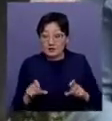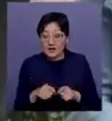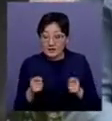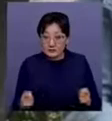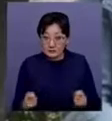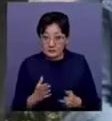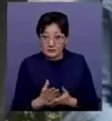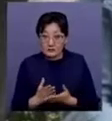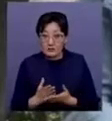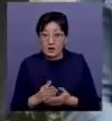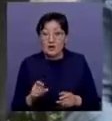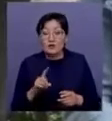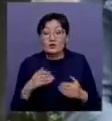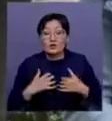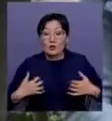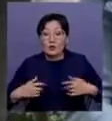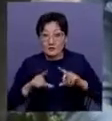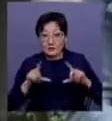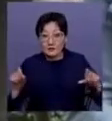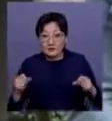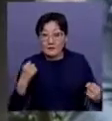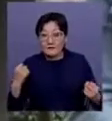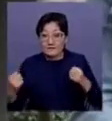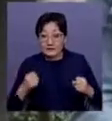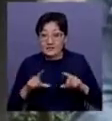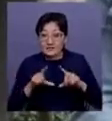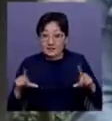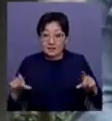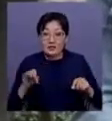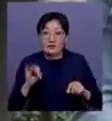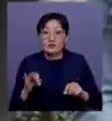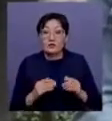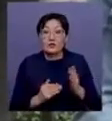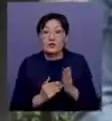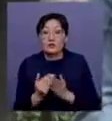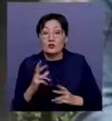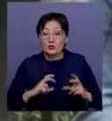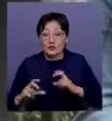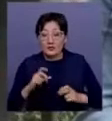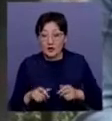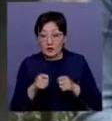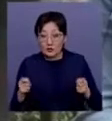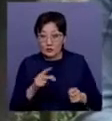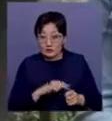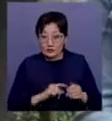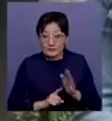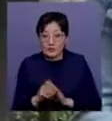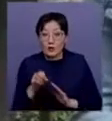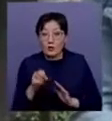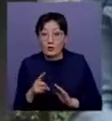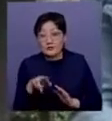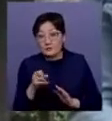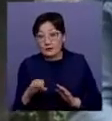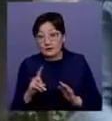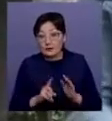ашылды. Зообақтар, фитнес залдар сонымен бірге және жоғарғы оқу орындар ашылды. Ал 11 мамырдан